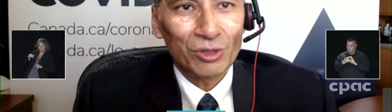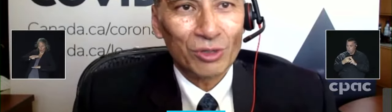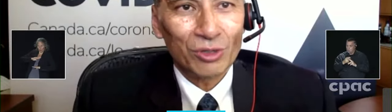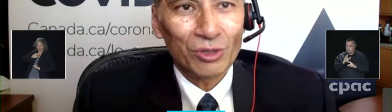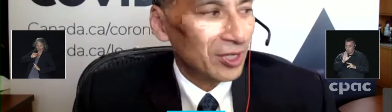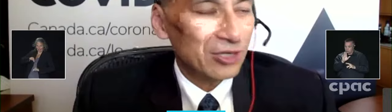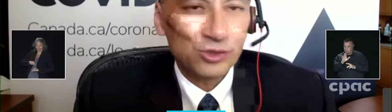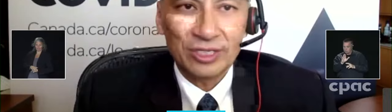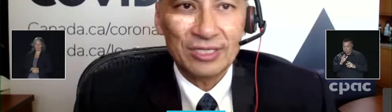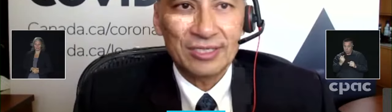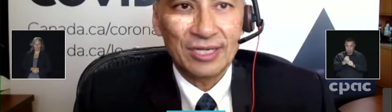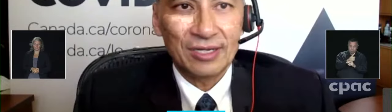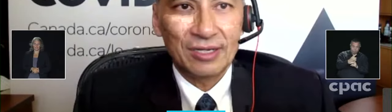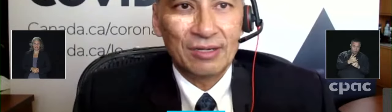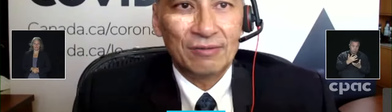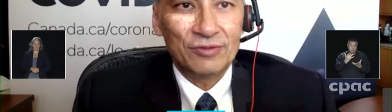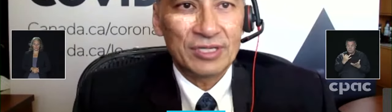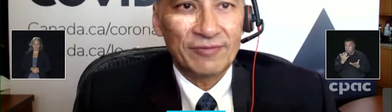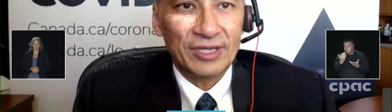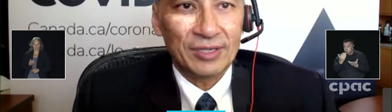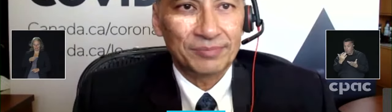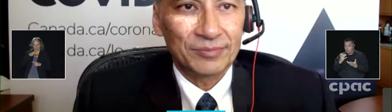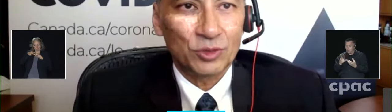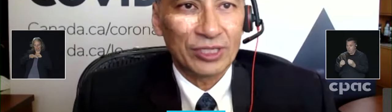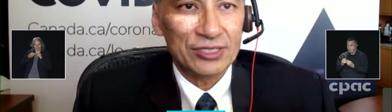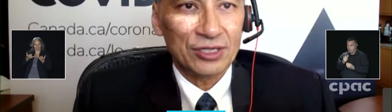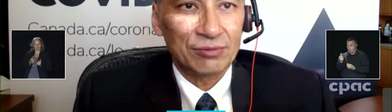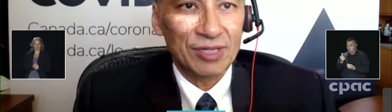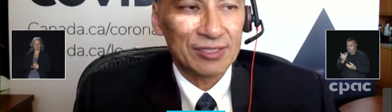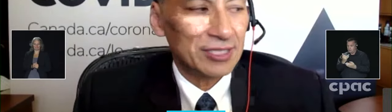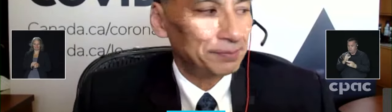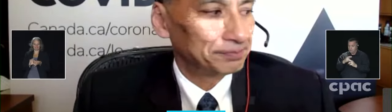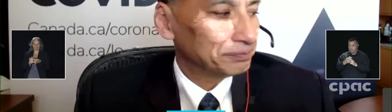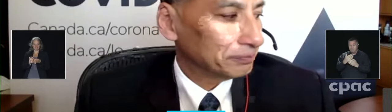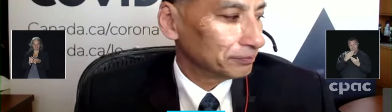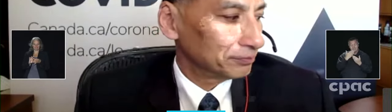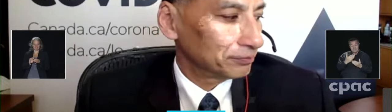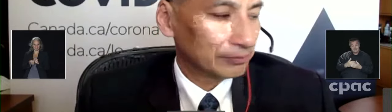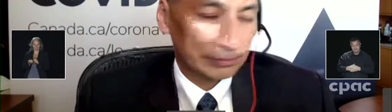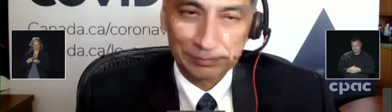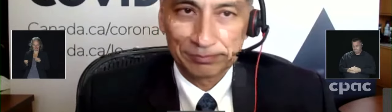quelque chose d'autre que je peux ajouter si vous avez d'autres questions. Merci.